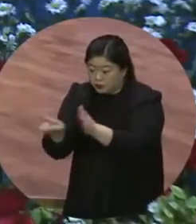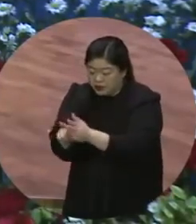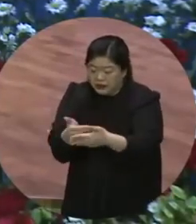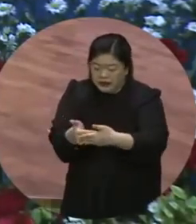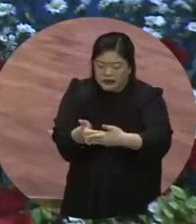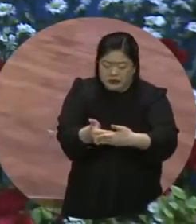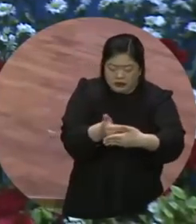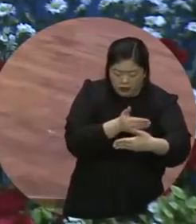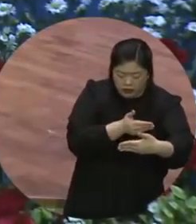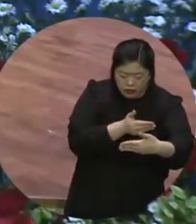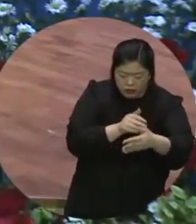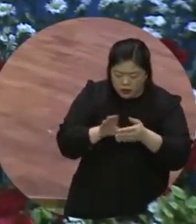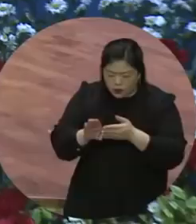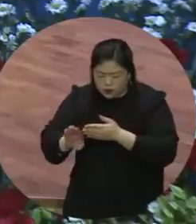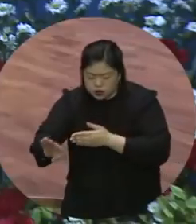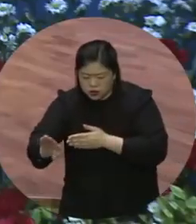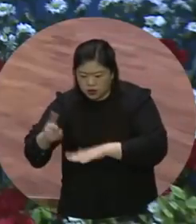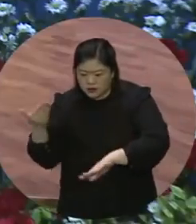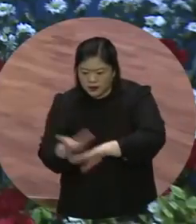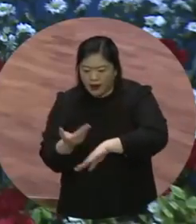막 선포하고 있어요.